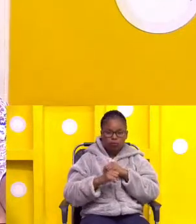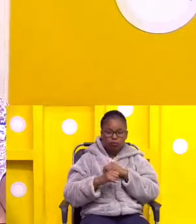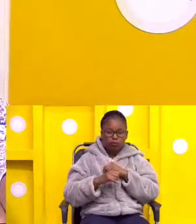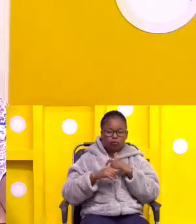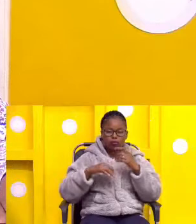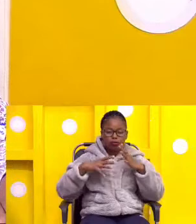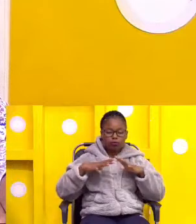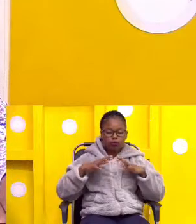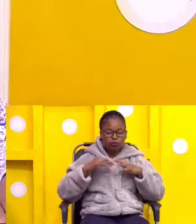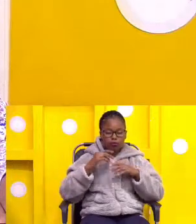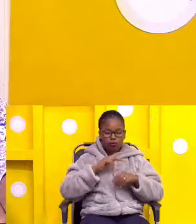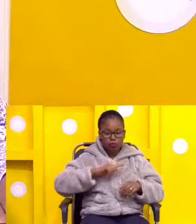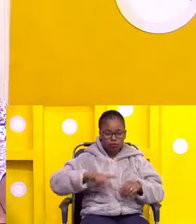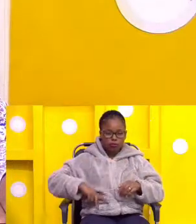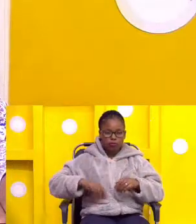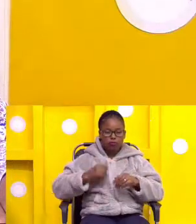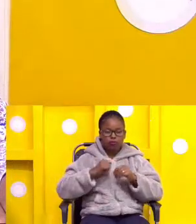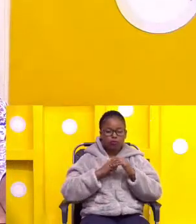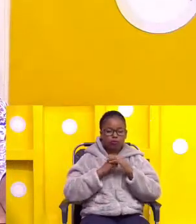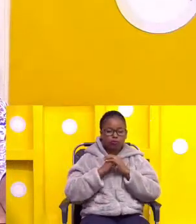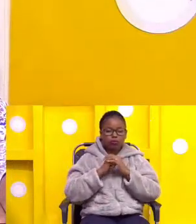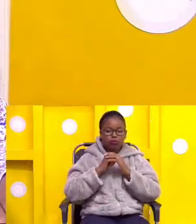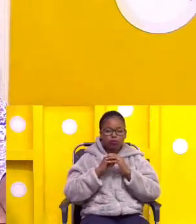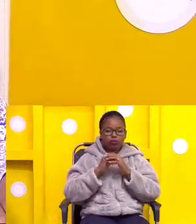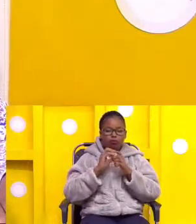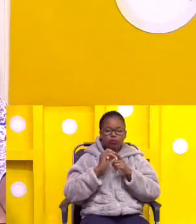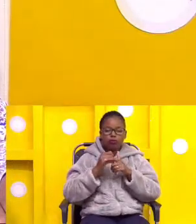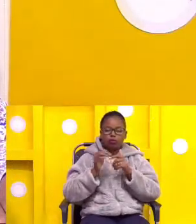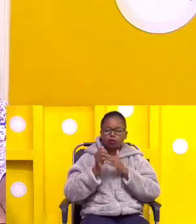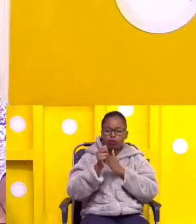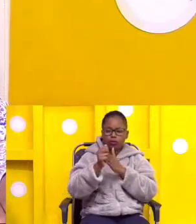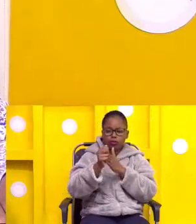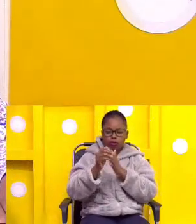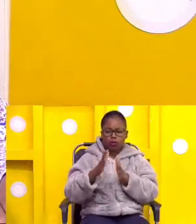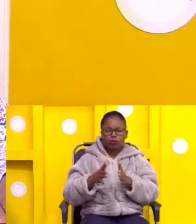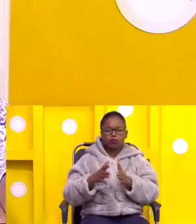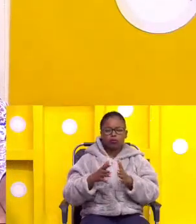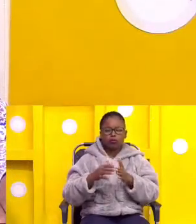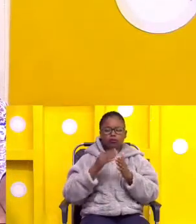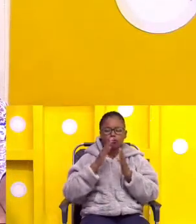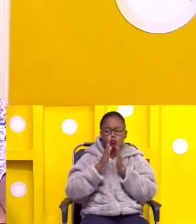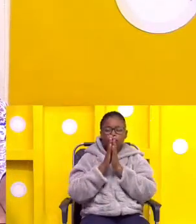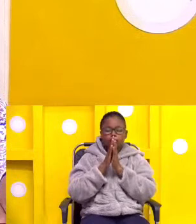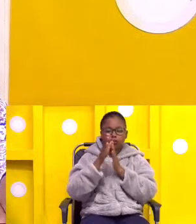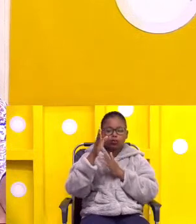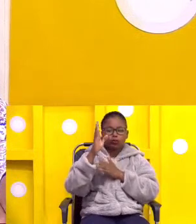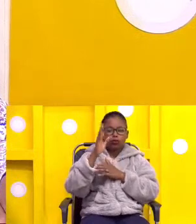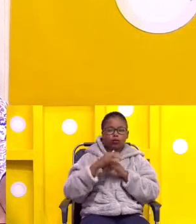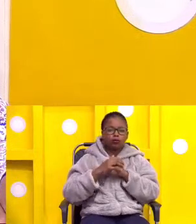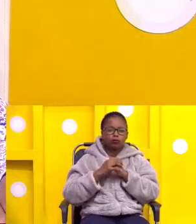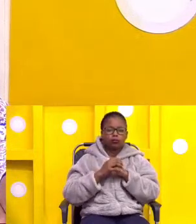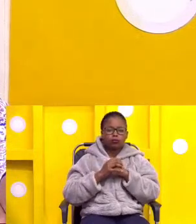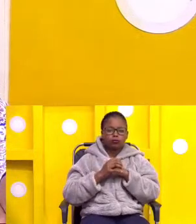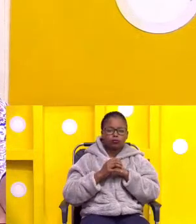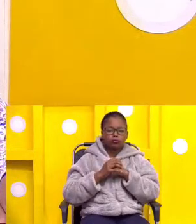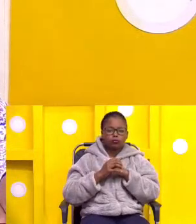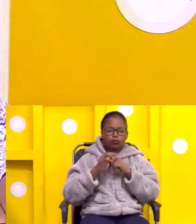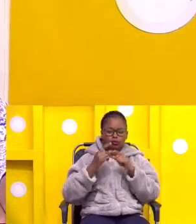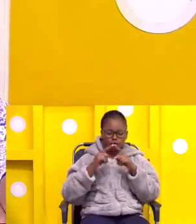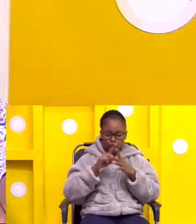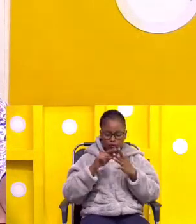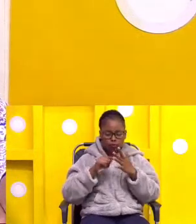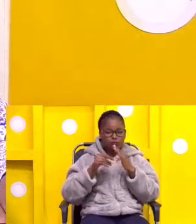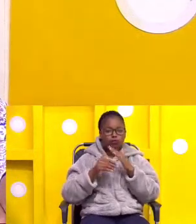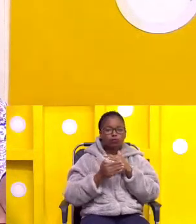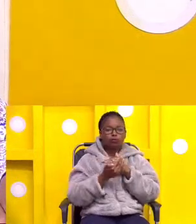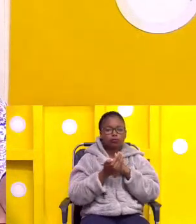athamaki andu ni manahoithio mihianano ni anene Bwana asifuwe sana. Noro usini roro ni